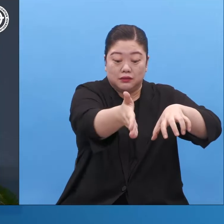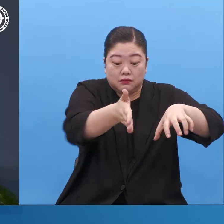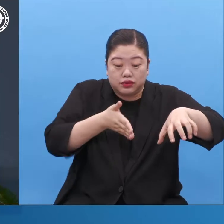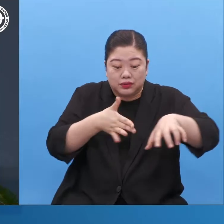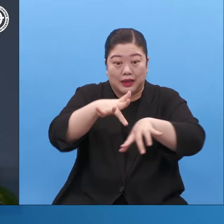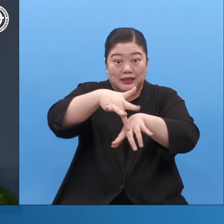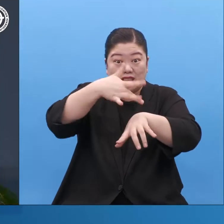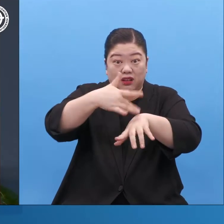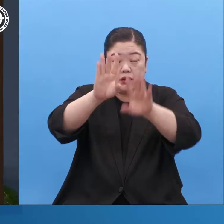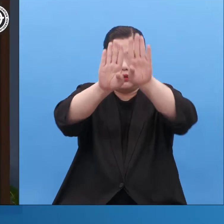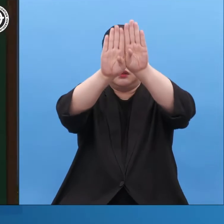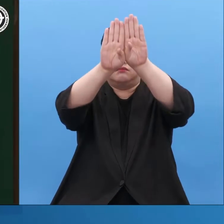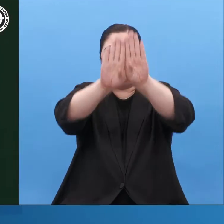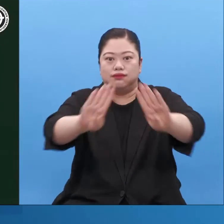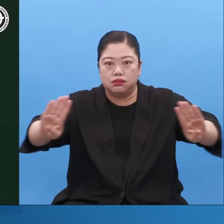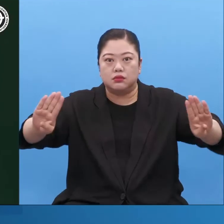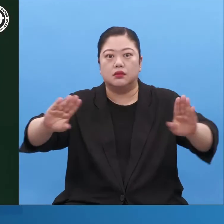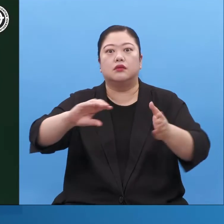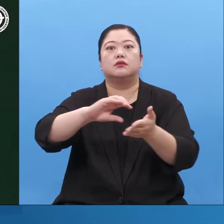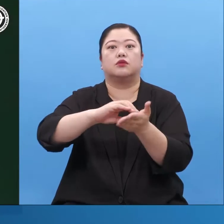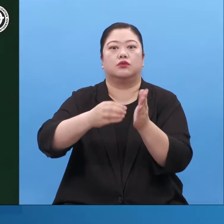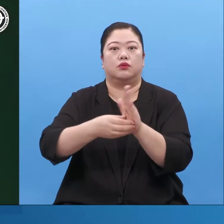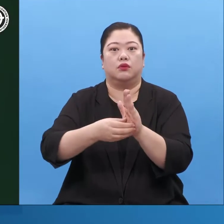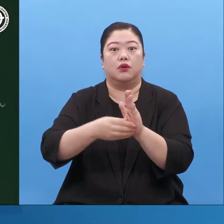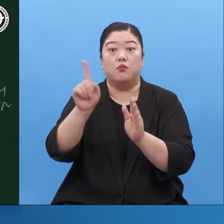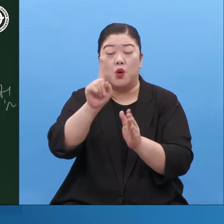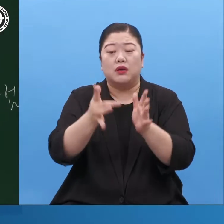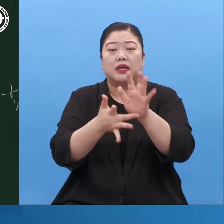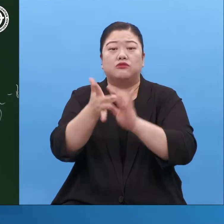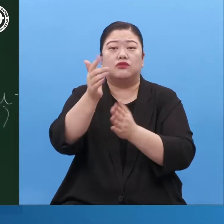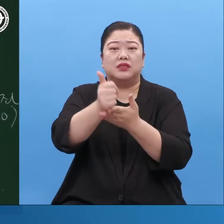그때 예수님께서 다 이루었다.